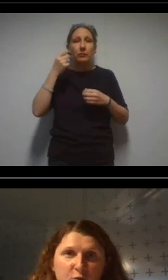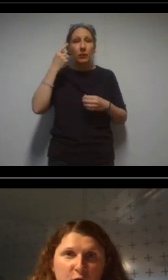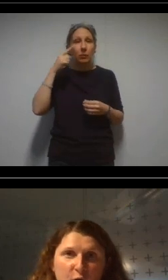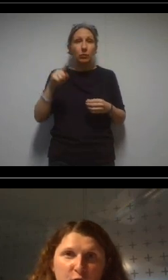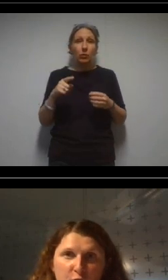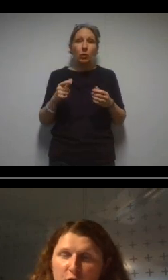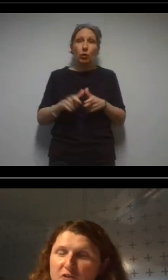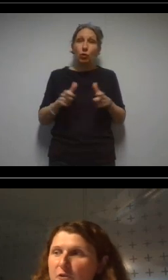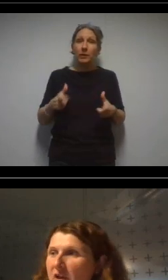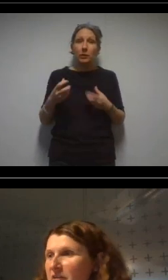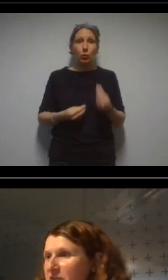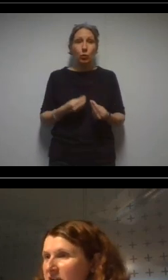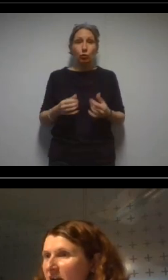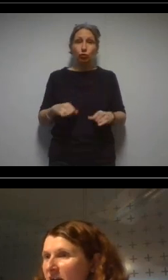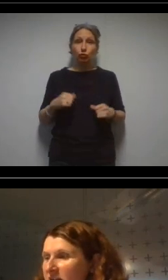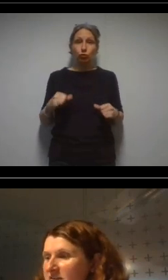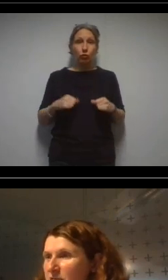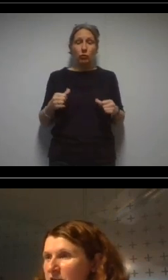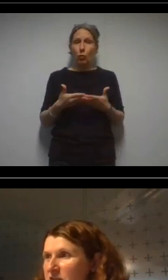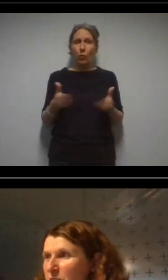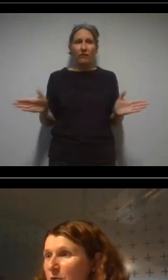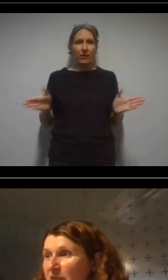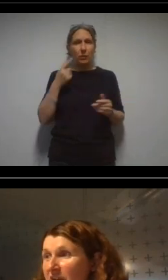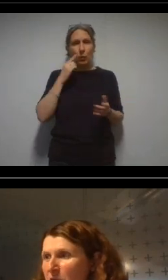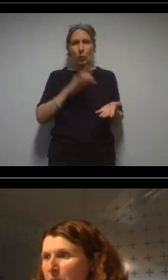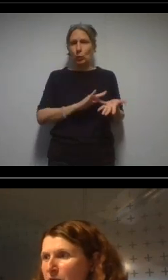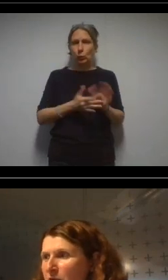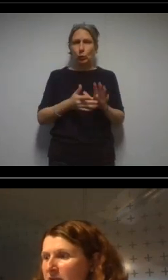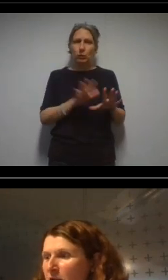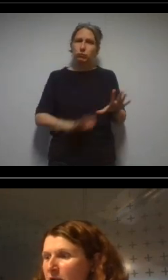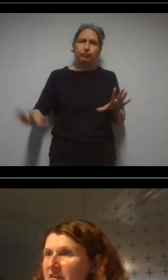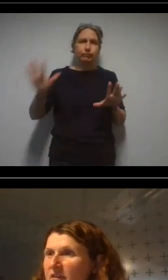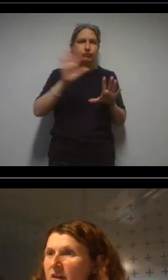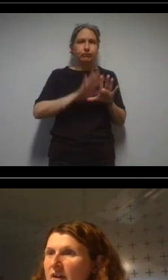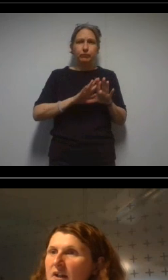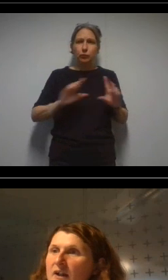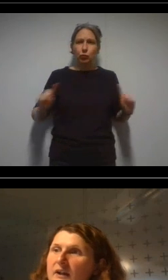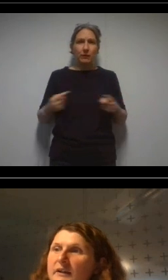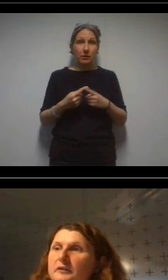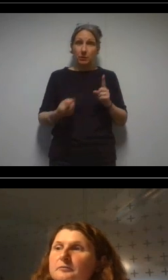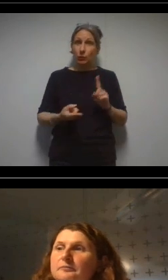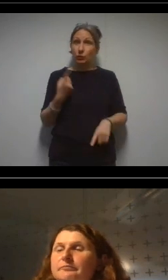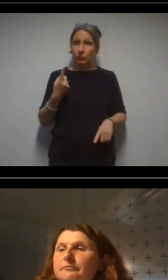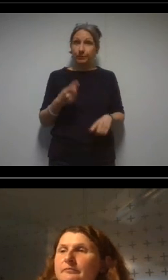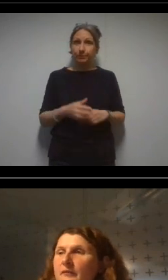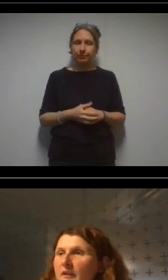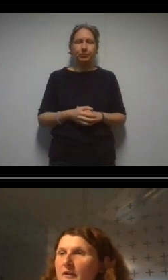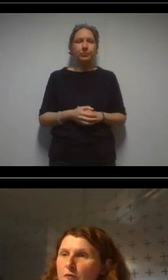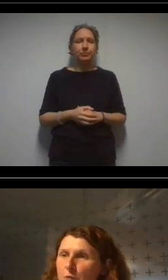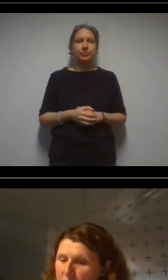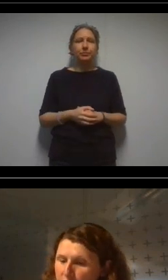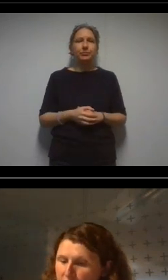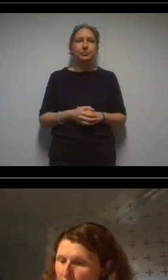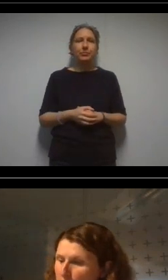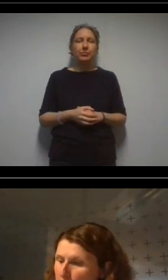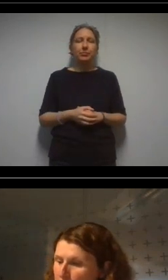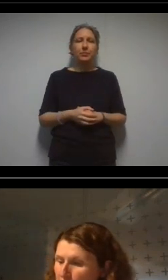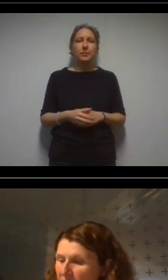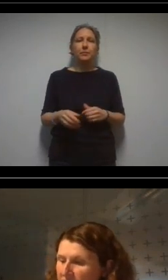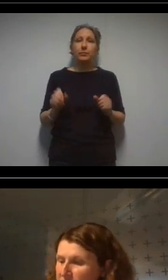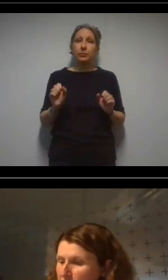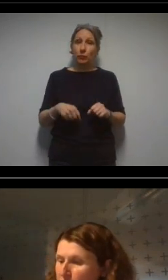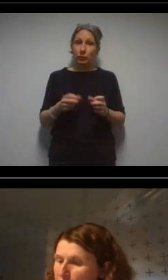à toute zone géographique. Ça, c'est effectivement très important de l'avoir en tête. Et vous pouvez nous en dire